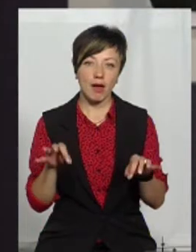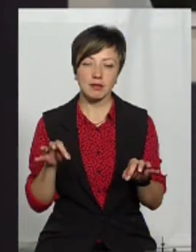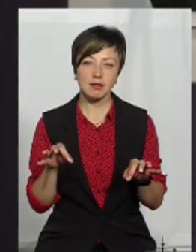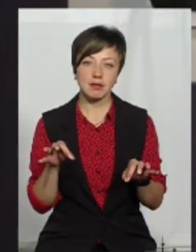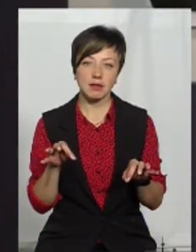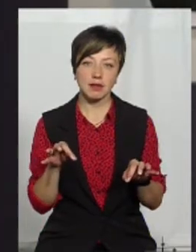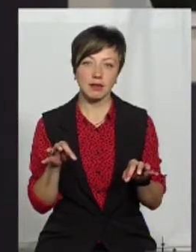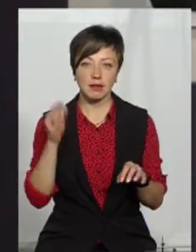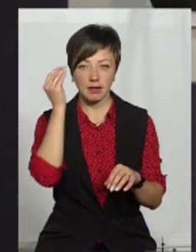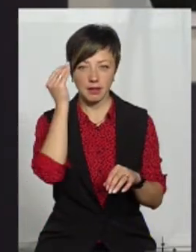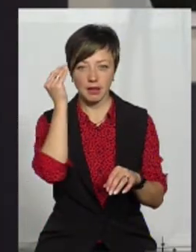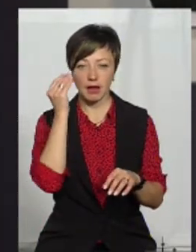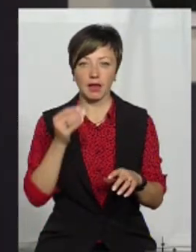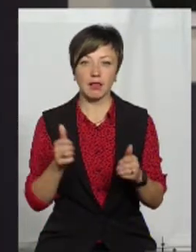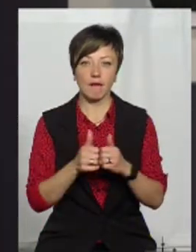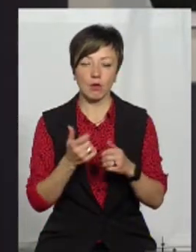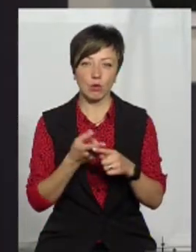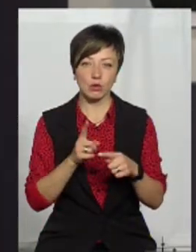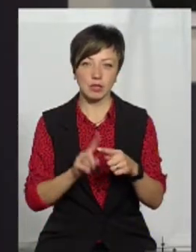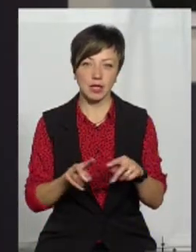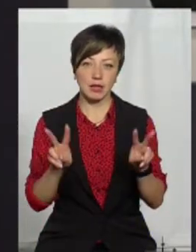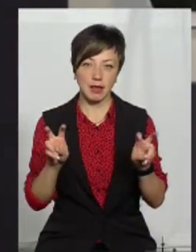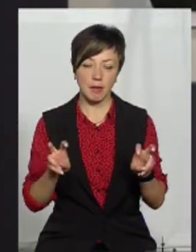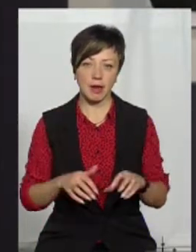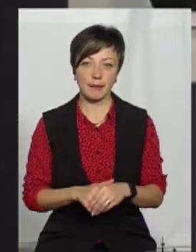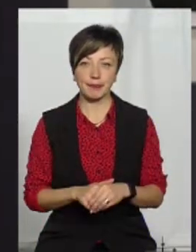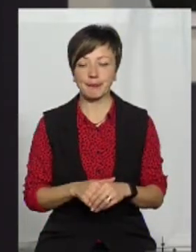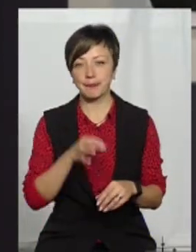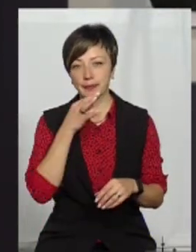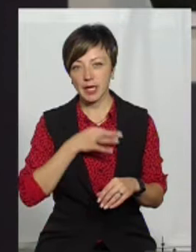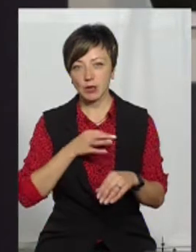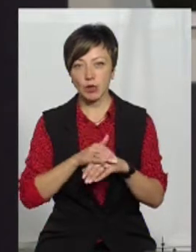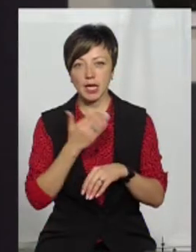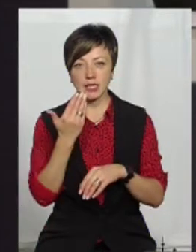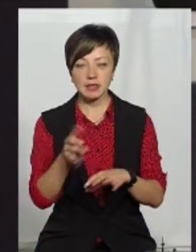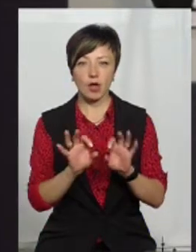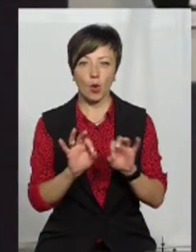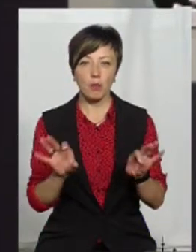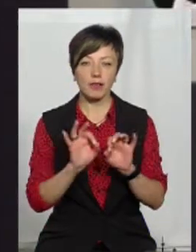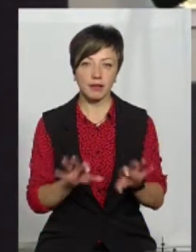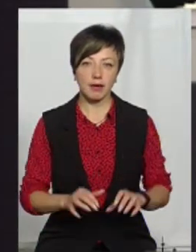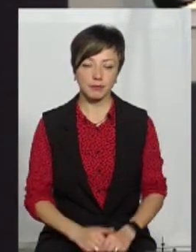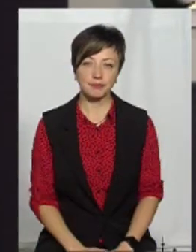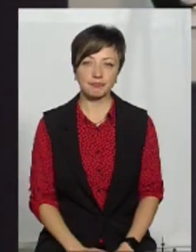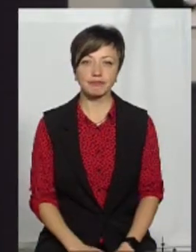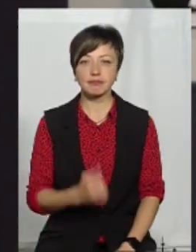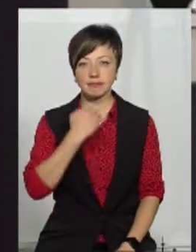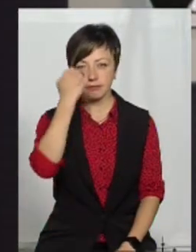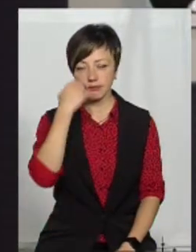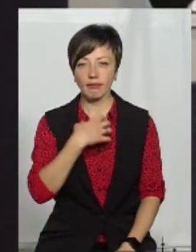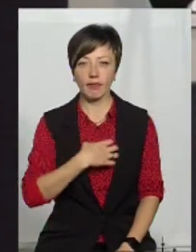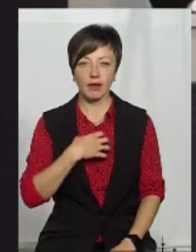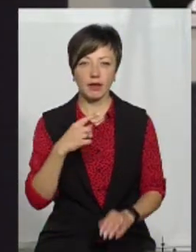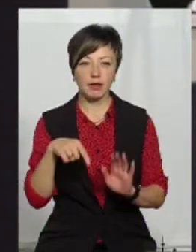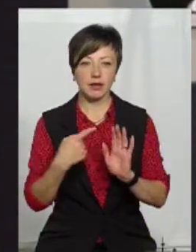маніпуляцій навколо оцієї теми. Скажіть, будь ласка, свій коментар. Дякую. Актуально також, тому